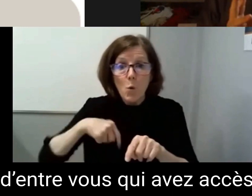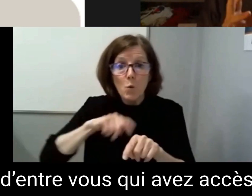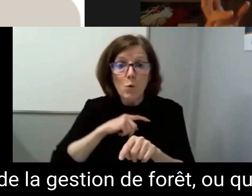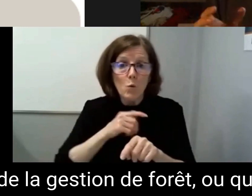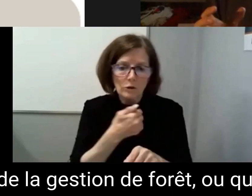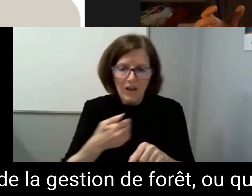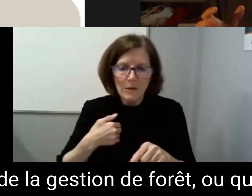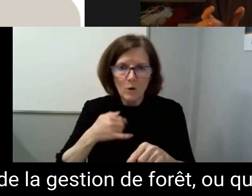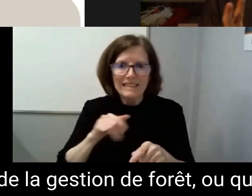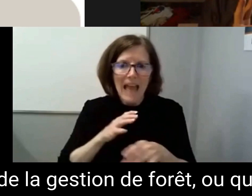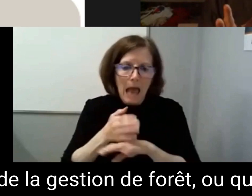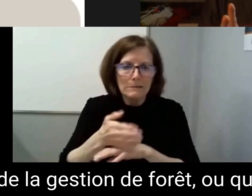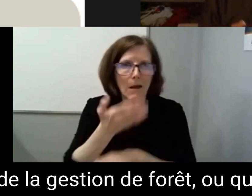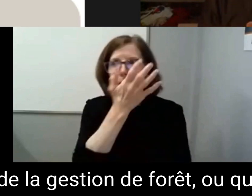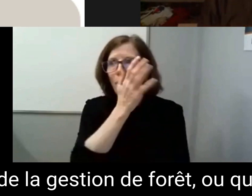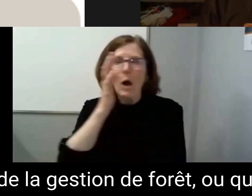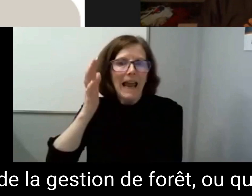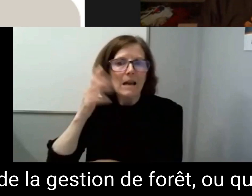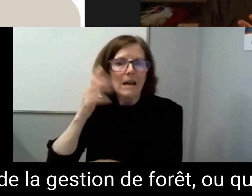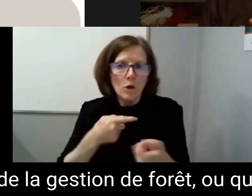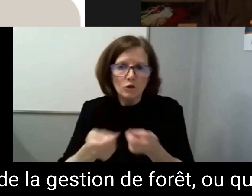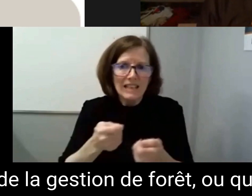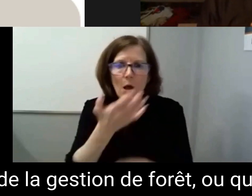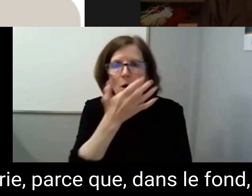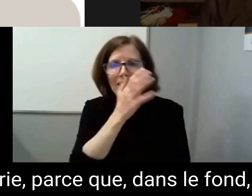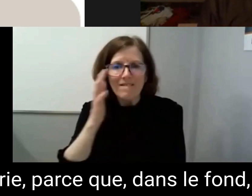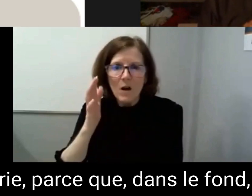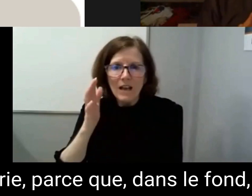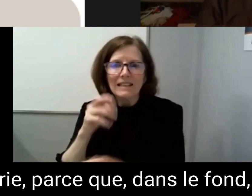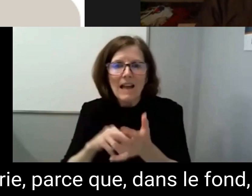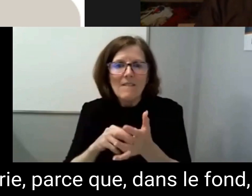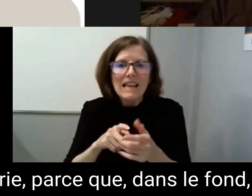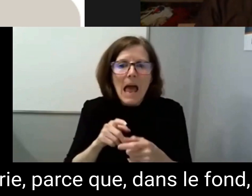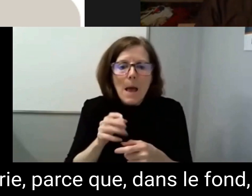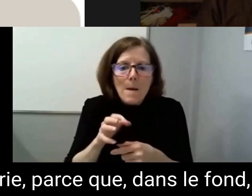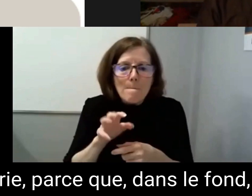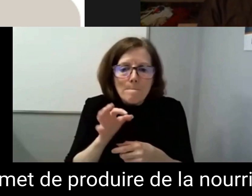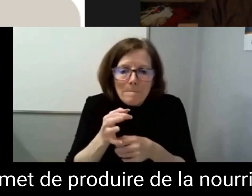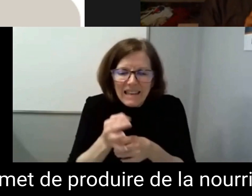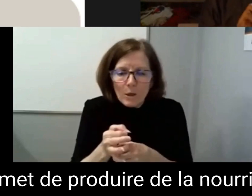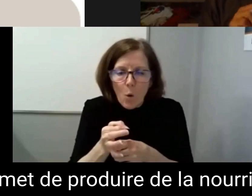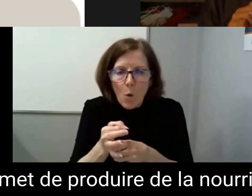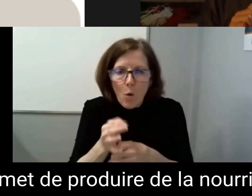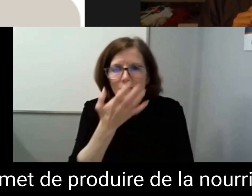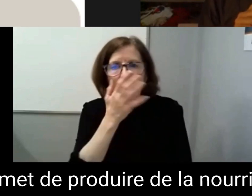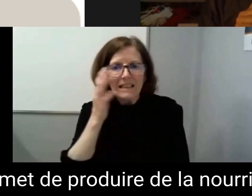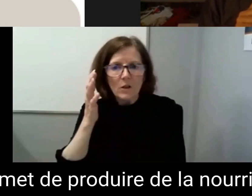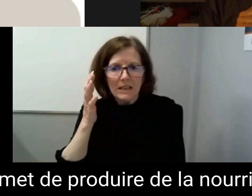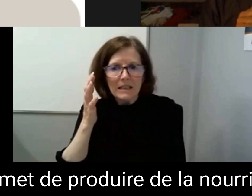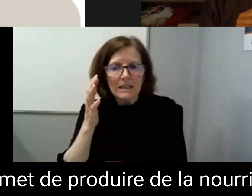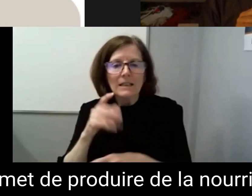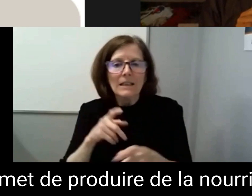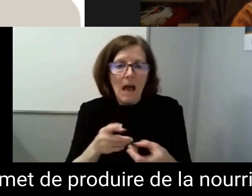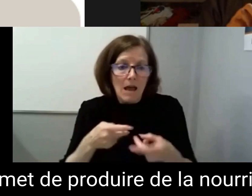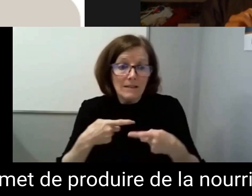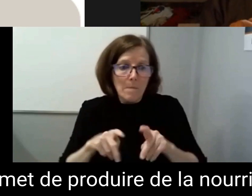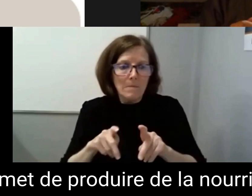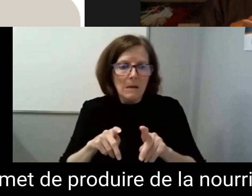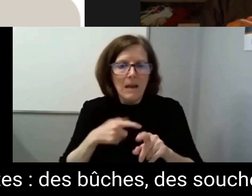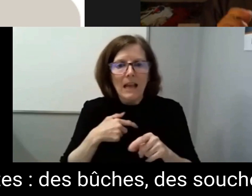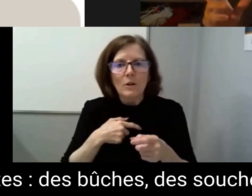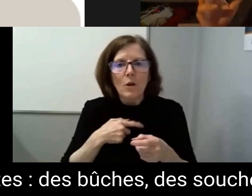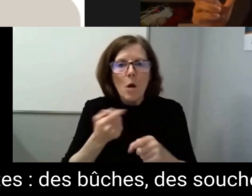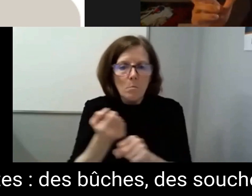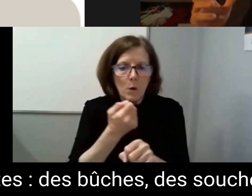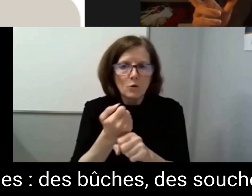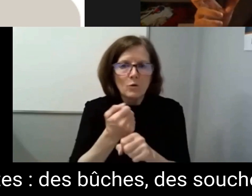forêts, comme de la gestion de forêt ou qu'on dit de la mycoforesterie, parce que dans le fond, en premier lieu, ça nous permet de produire de la nourriture à